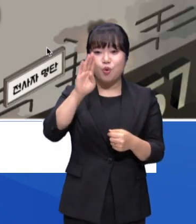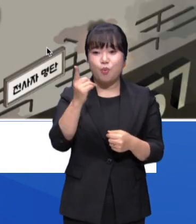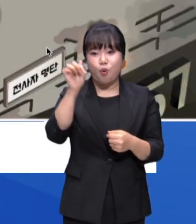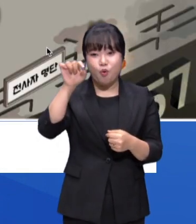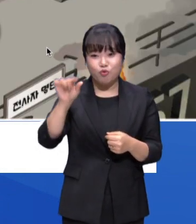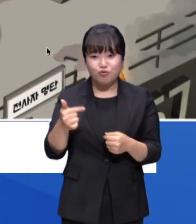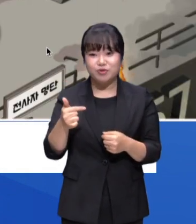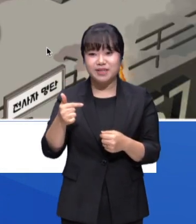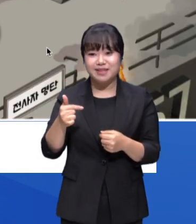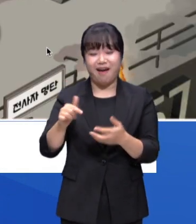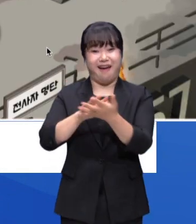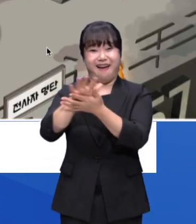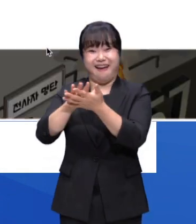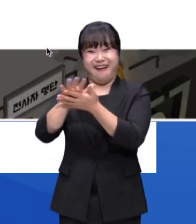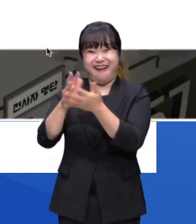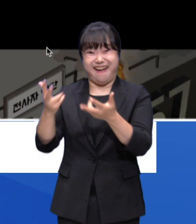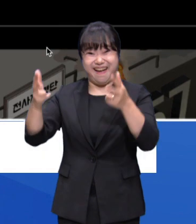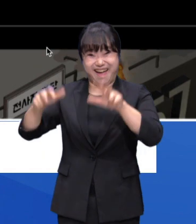이름도 괜찮습니다.